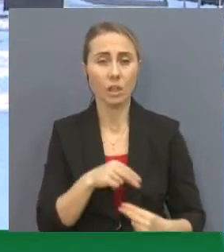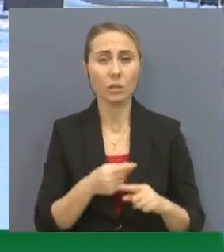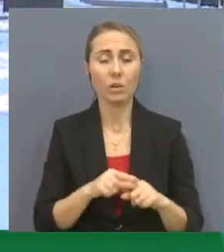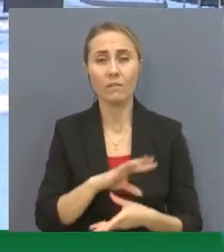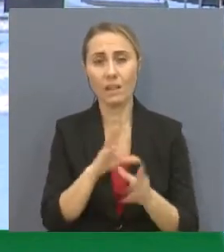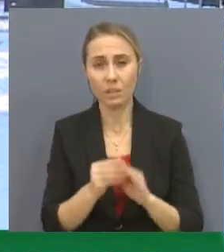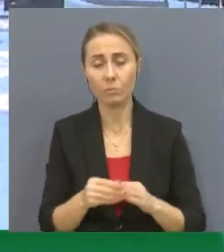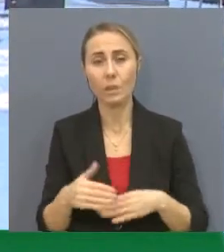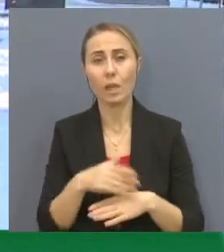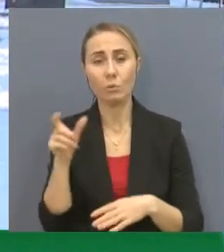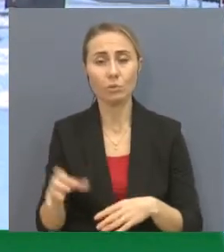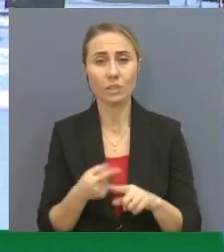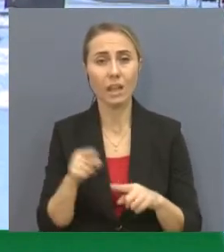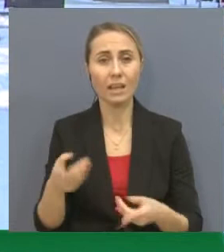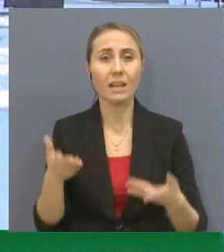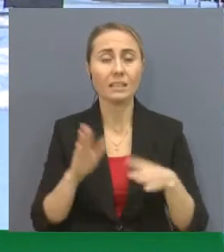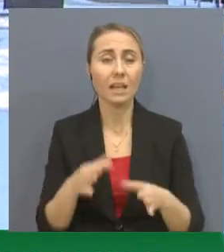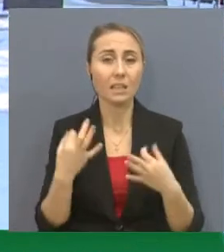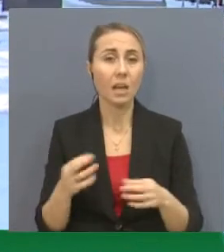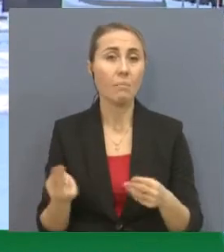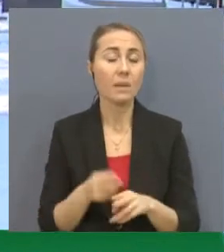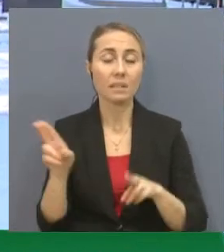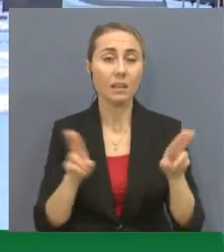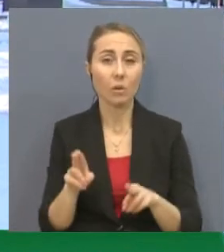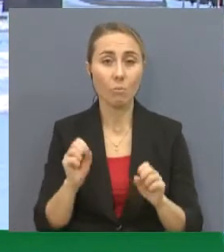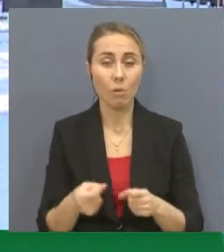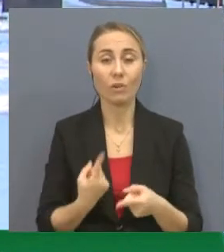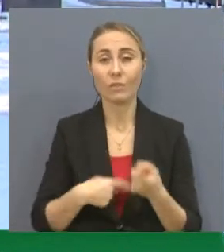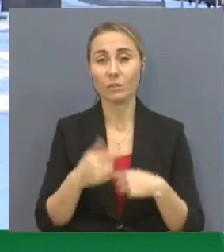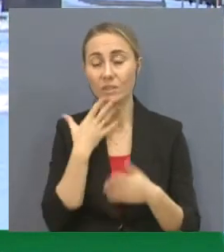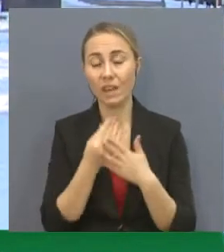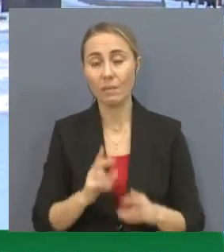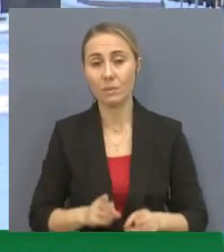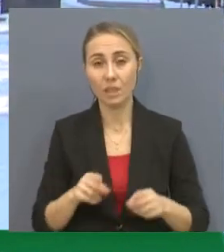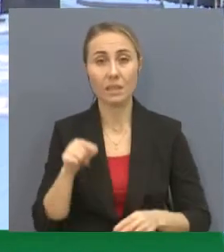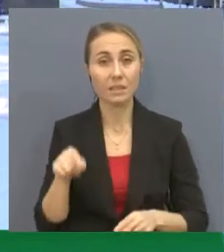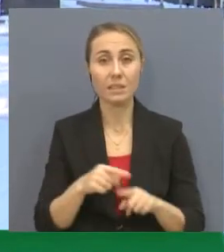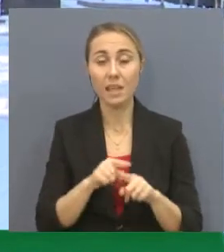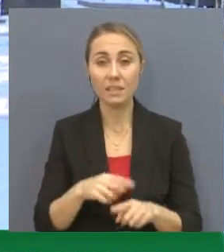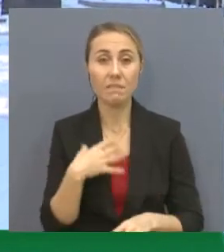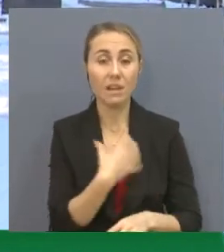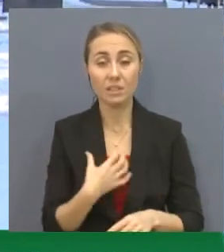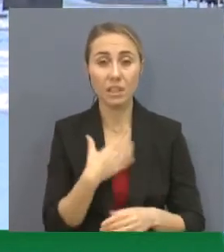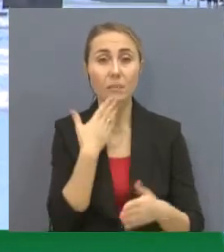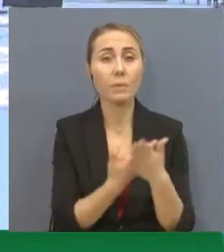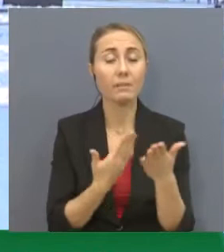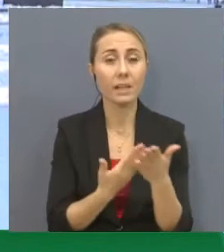нарушители полагают что они остались на свободе без контроля и могут вернуться к своим преступлением здесь конечно же очень важно профилактическая работа право ционных